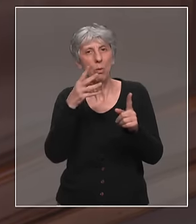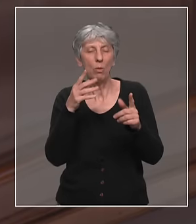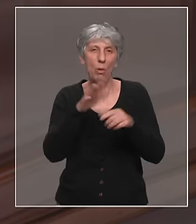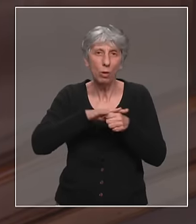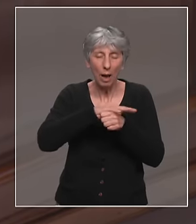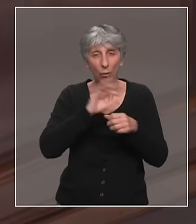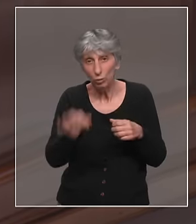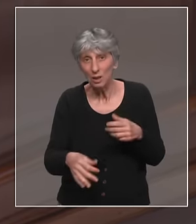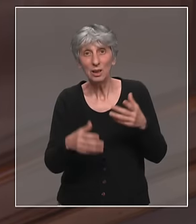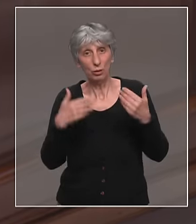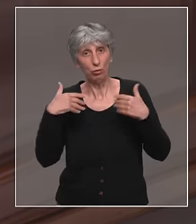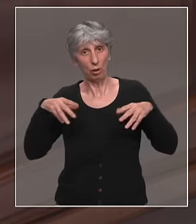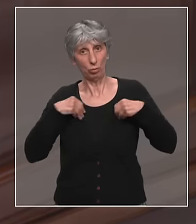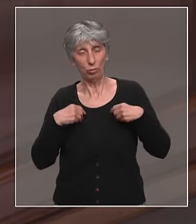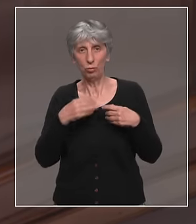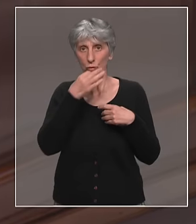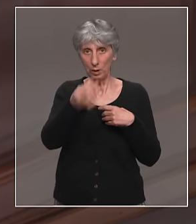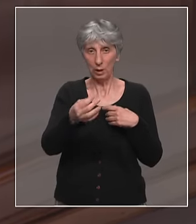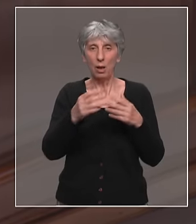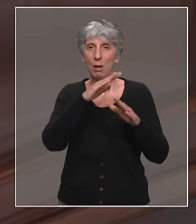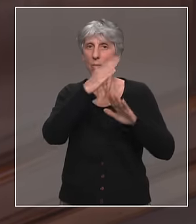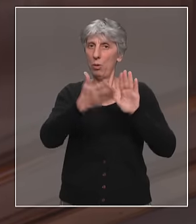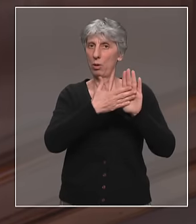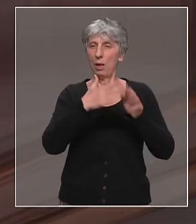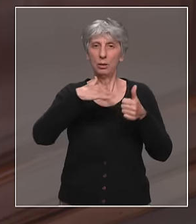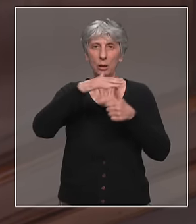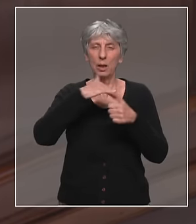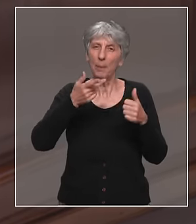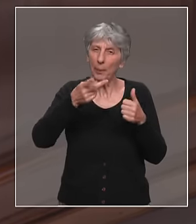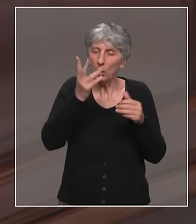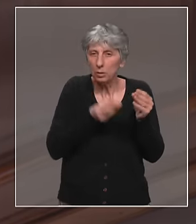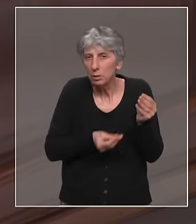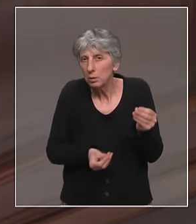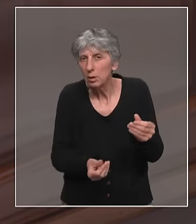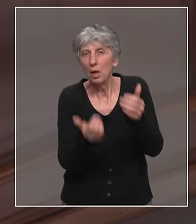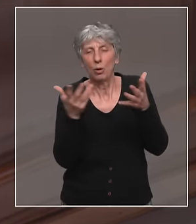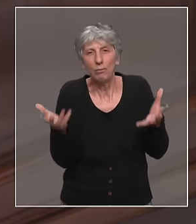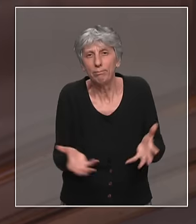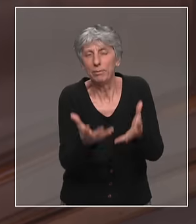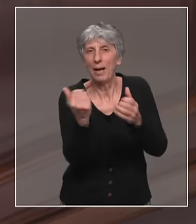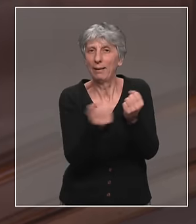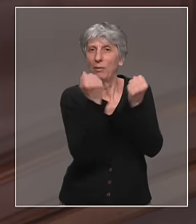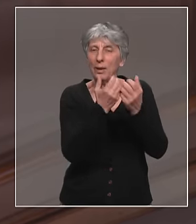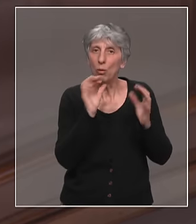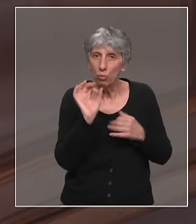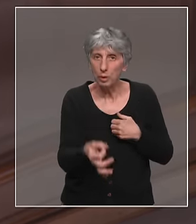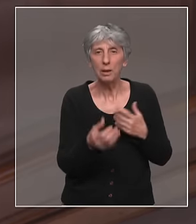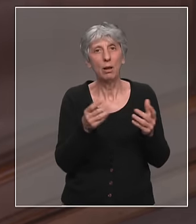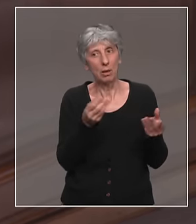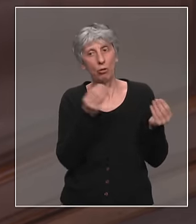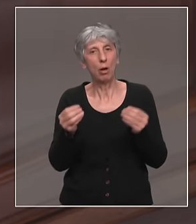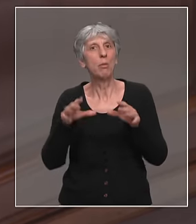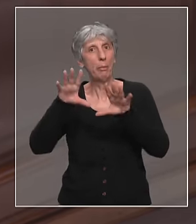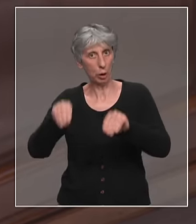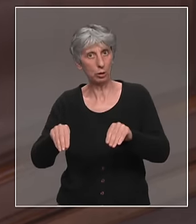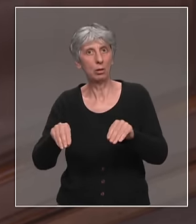oui, j'assume de dire qu'avoir un modèle social plus incitatif à l'activité permet de pourvoir un certain nombre de postes qui aujourd'hui ne